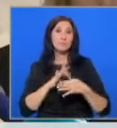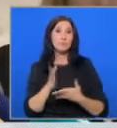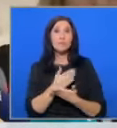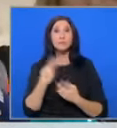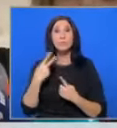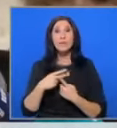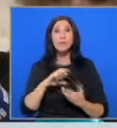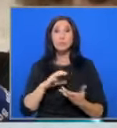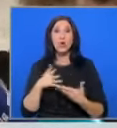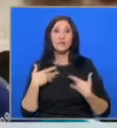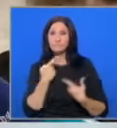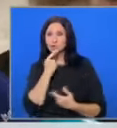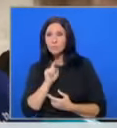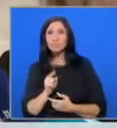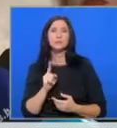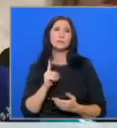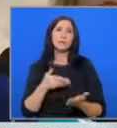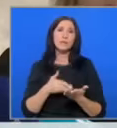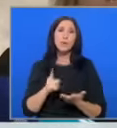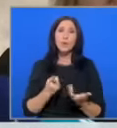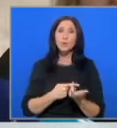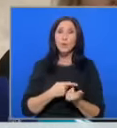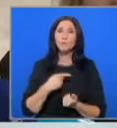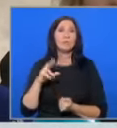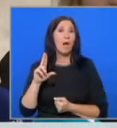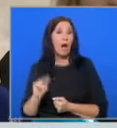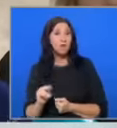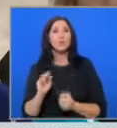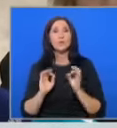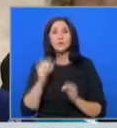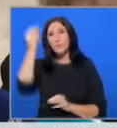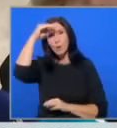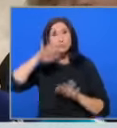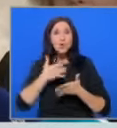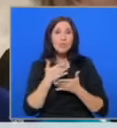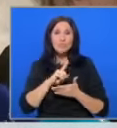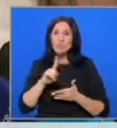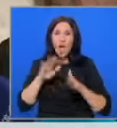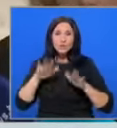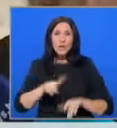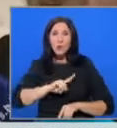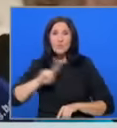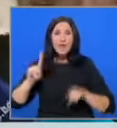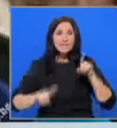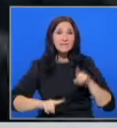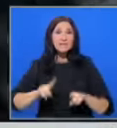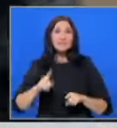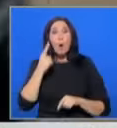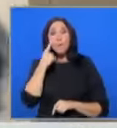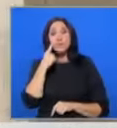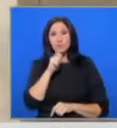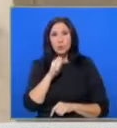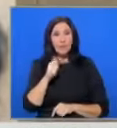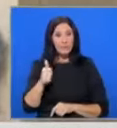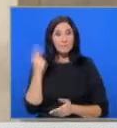се радвам, че ми задавате този въпрос, да мога за пореден път да го кажа. Наистина, в България почти не е останала независима журналистика и обективна журналистика.